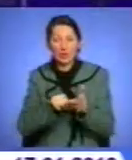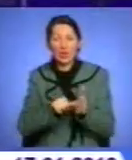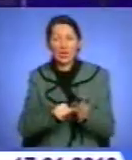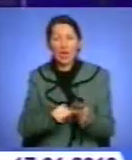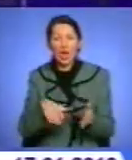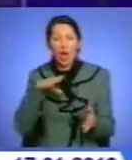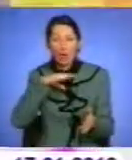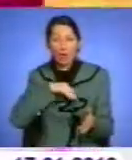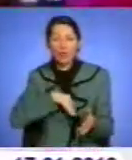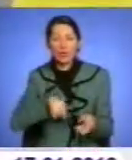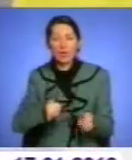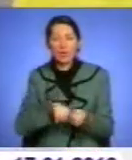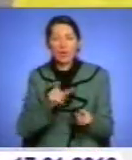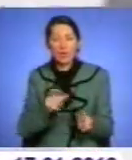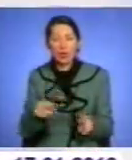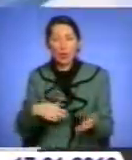купелі.